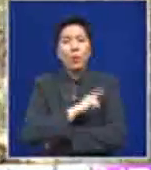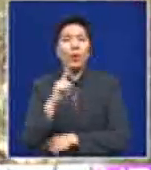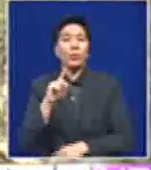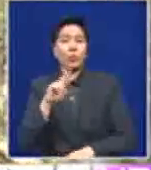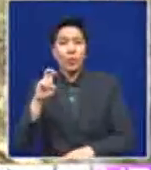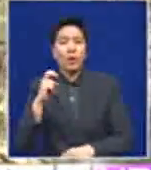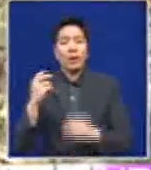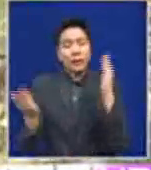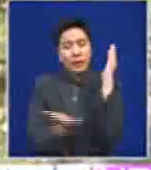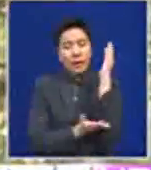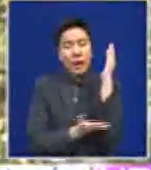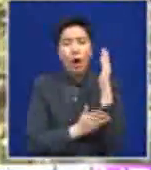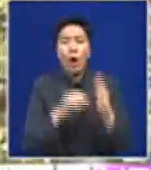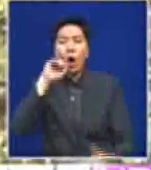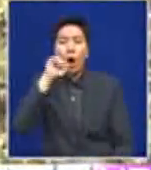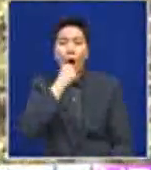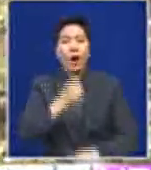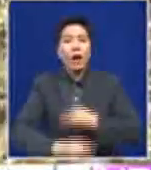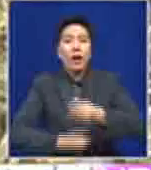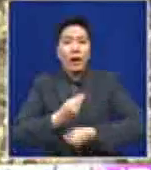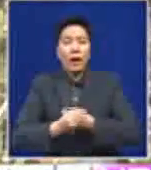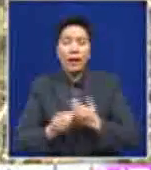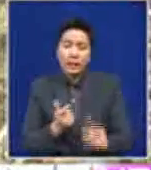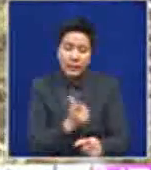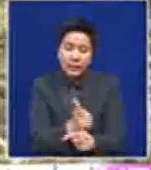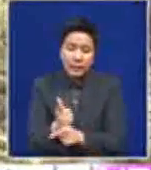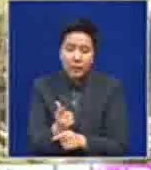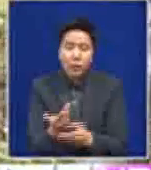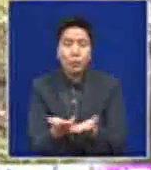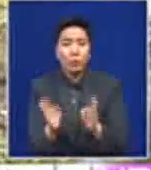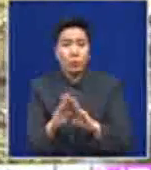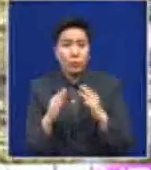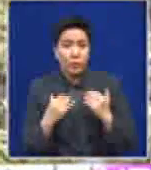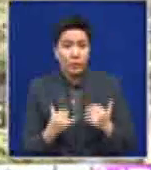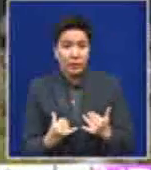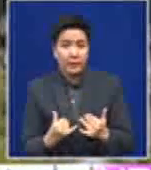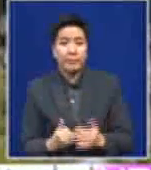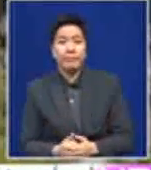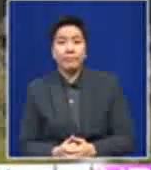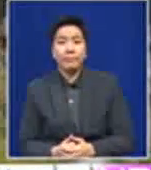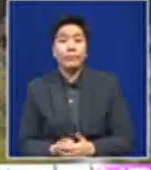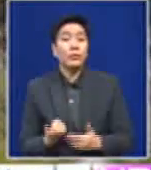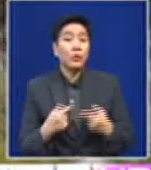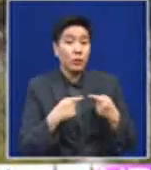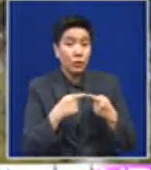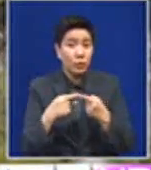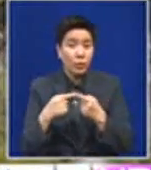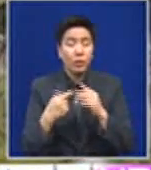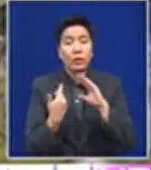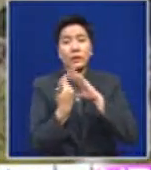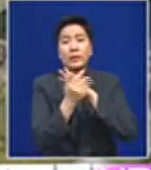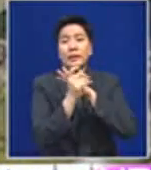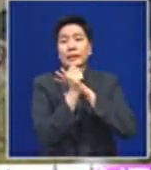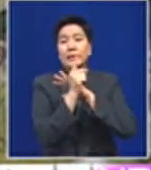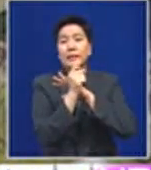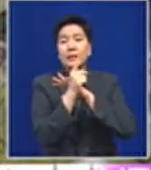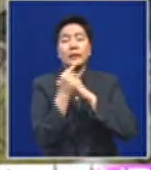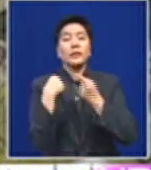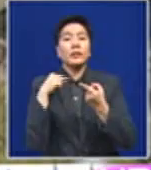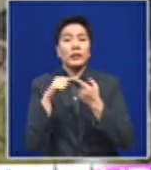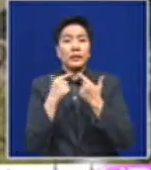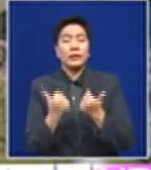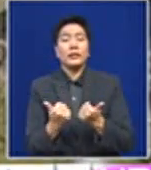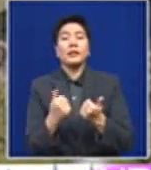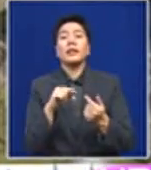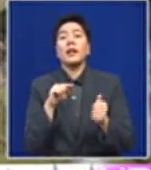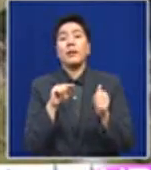าทเพื่อนำมาเลี้ยงครอบครัวบรรเทาความเดือดร้อนในช่วงหน้าแล้งนี้ไปต่อกันที่จังหวัดศรีสะเกษค่ะที่บ้านโคกสมบู